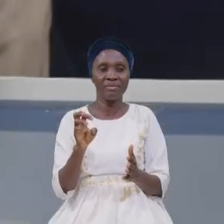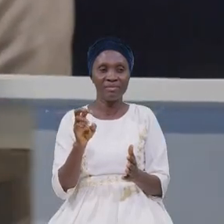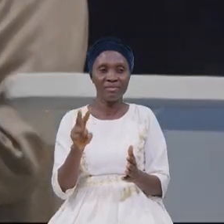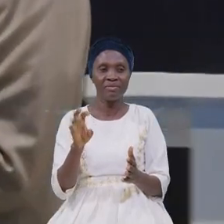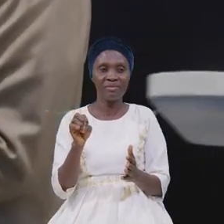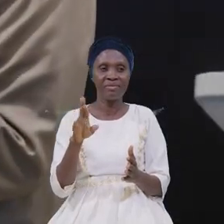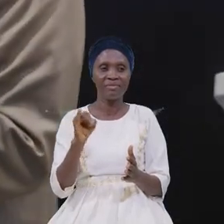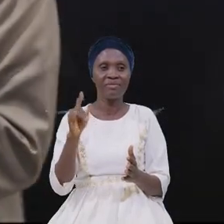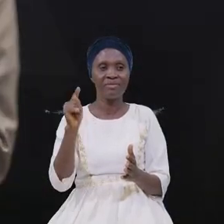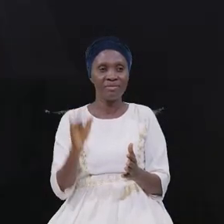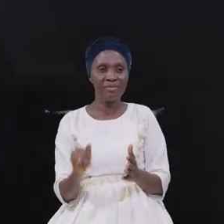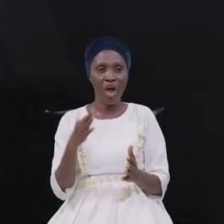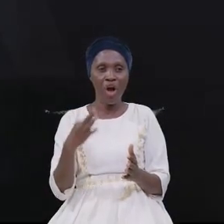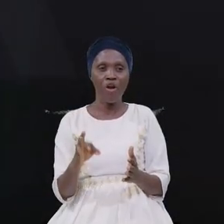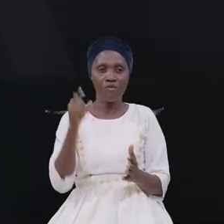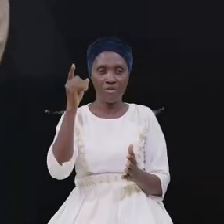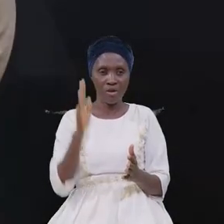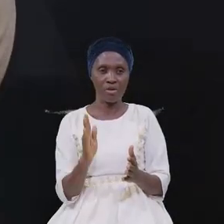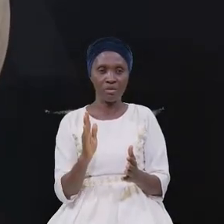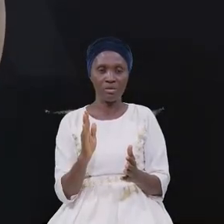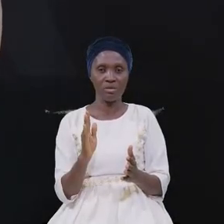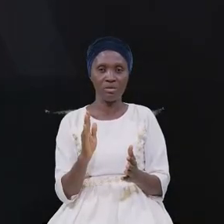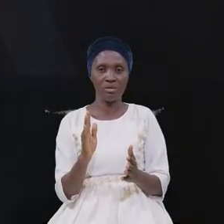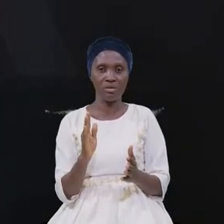La sévérité de Dieu.